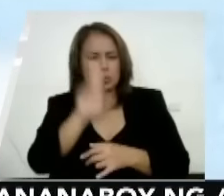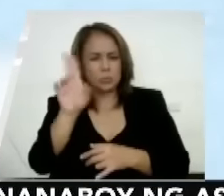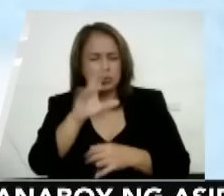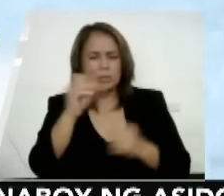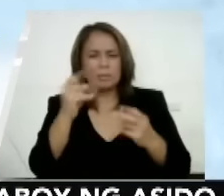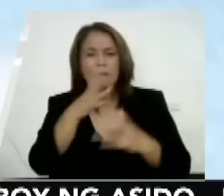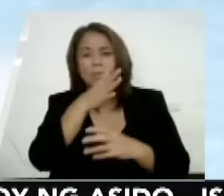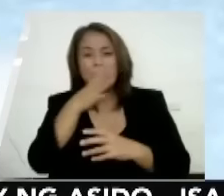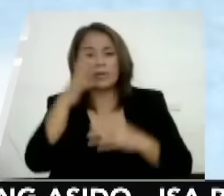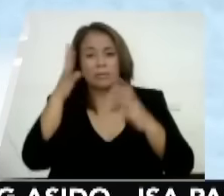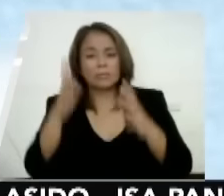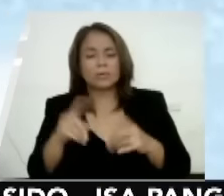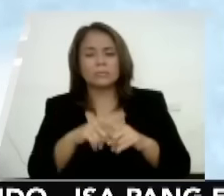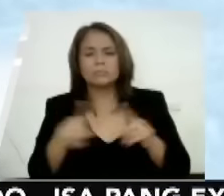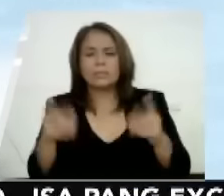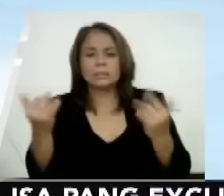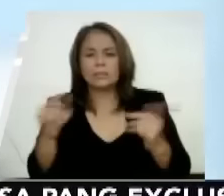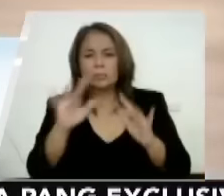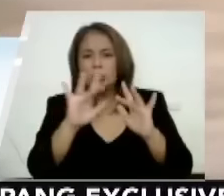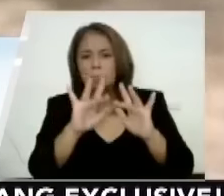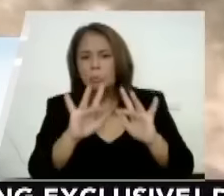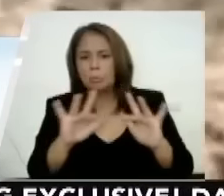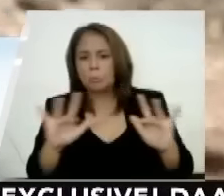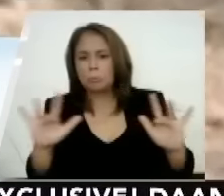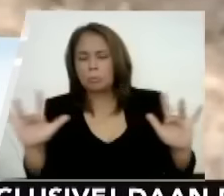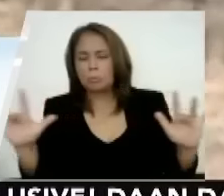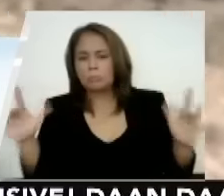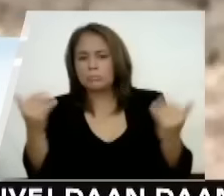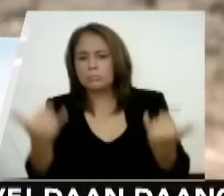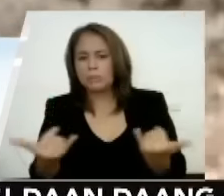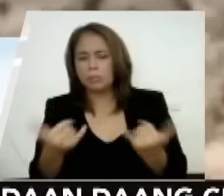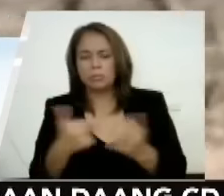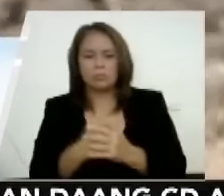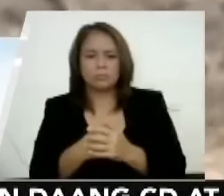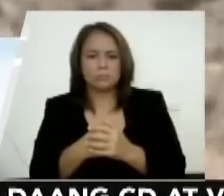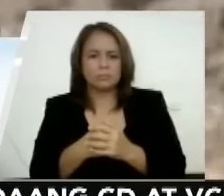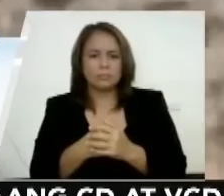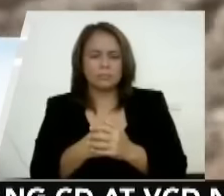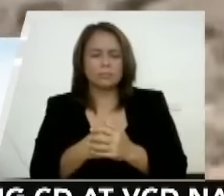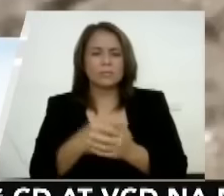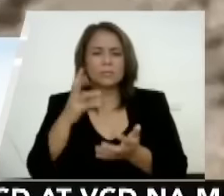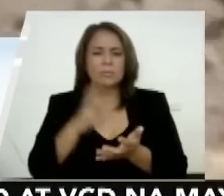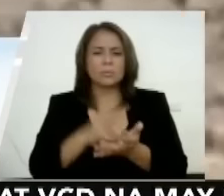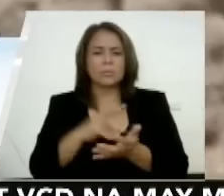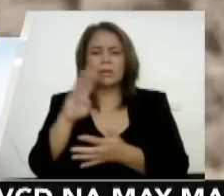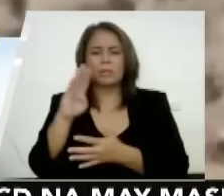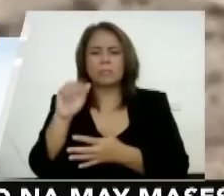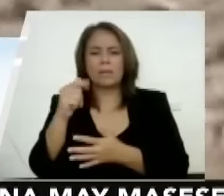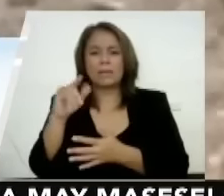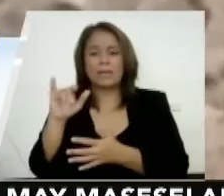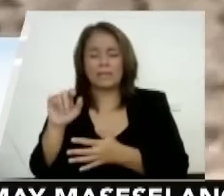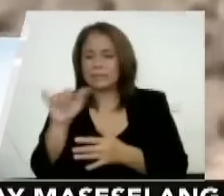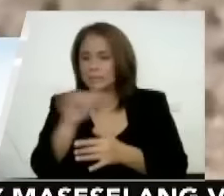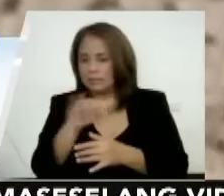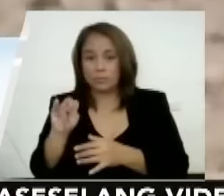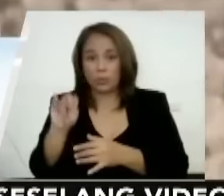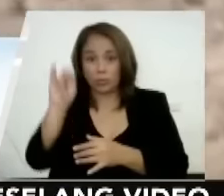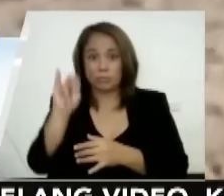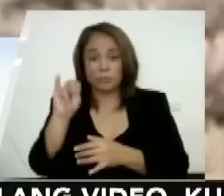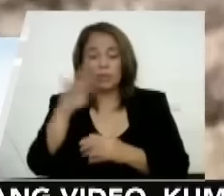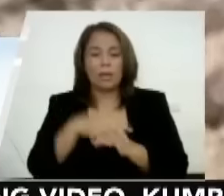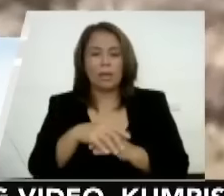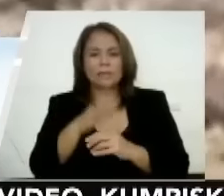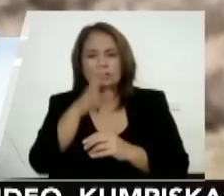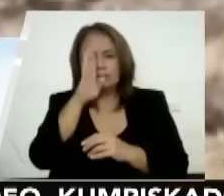pero halos wala ng tubig ngayon. Sa bayan naman ng Bangi sa parehong probinsya, bitak-bitak na ang mga